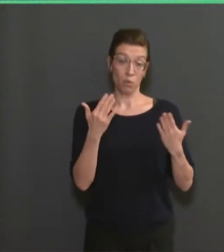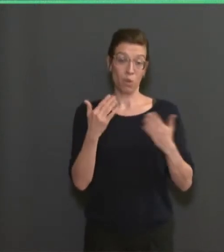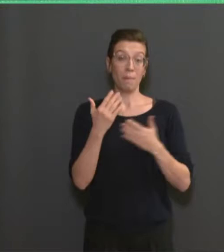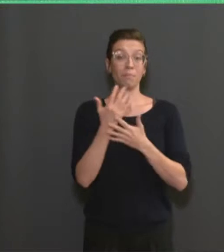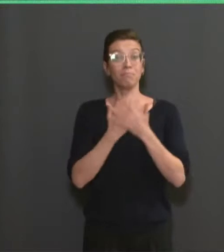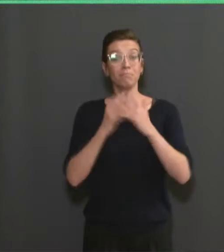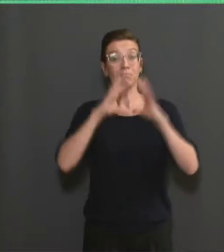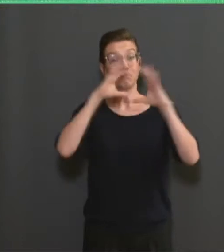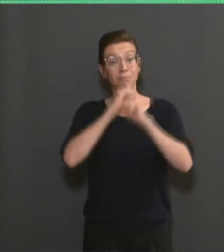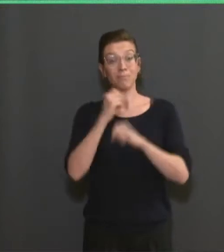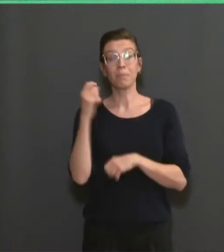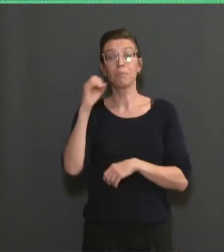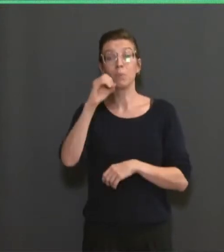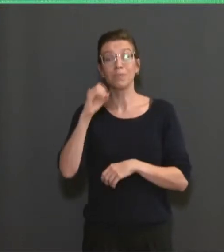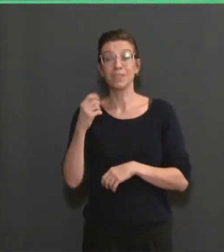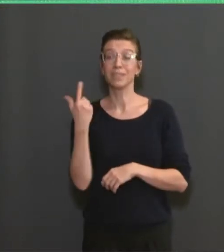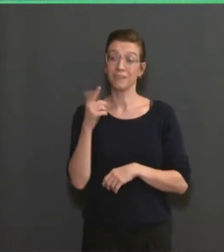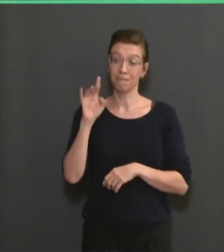op weekbasis.